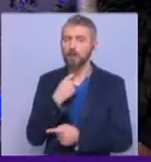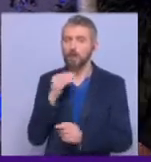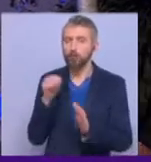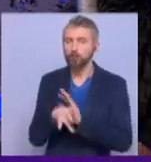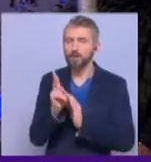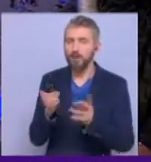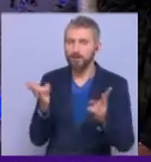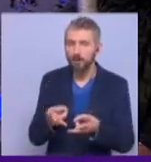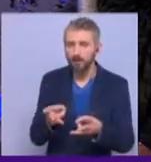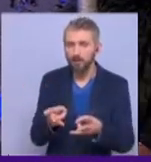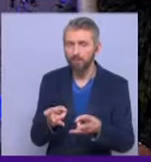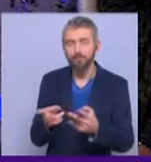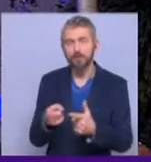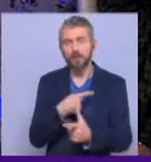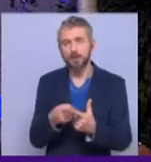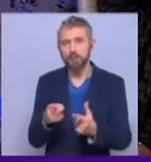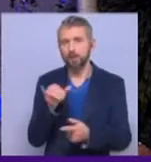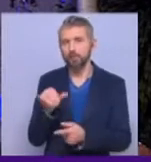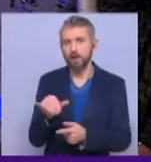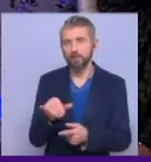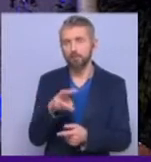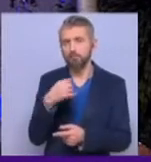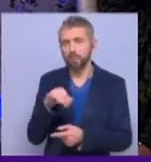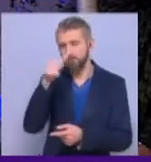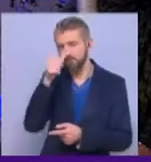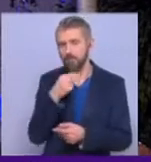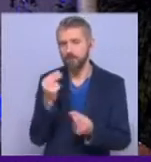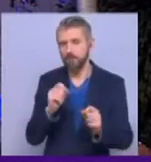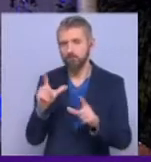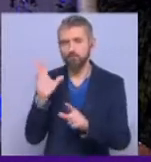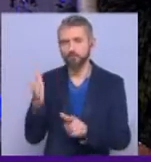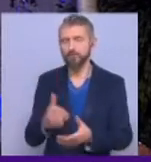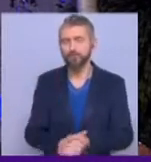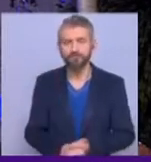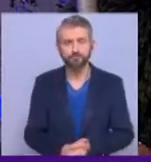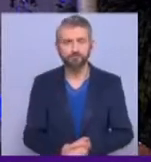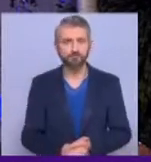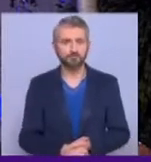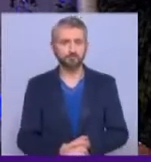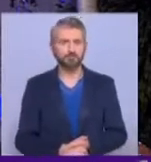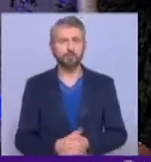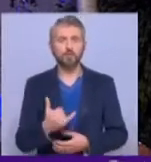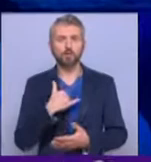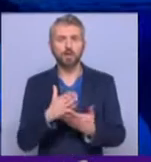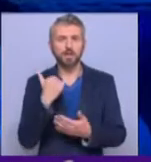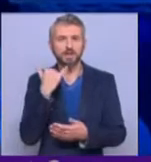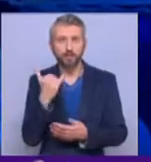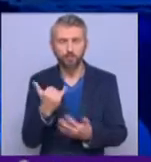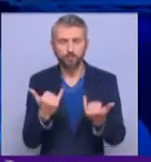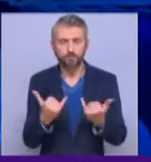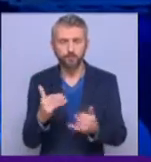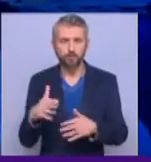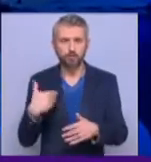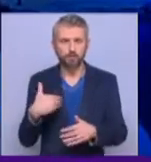надо, либо вот у вас с мая месяца как бы тарифы поднимутся. У нас есть телефонный звонок на цей момент. Алло,